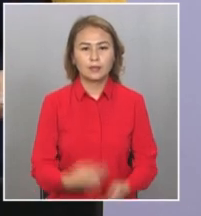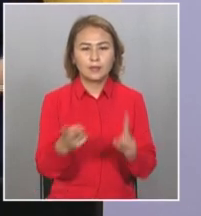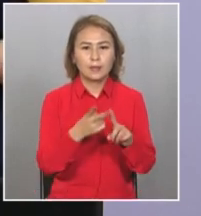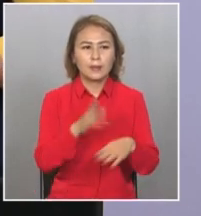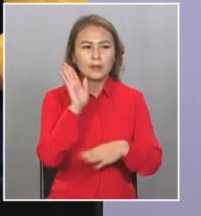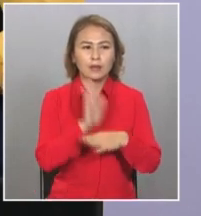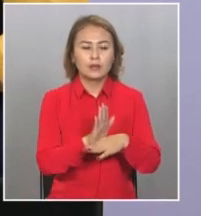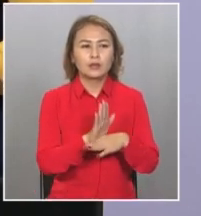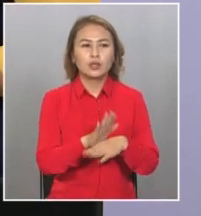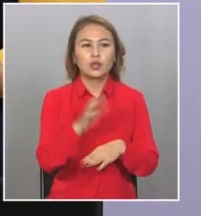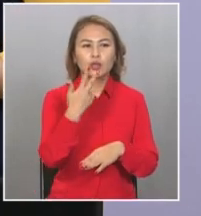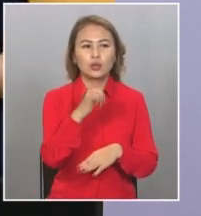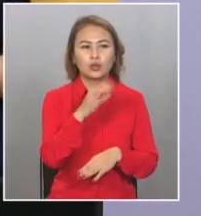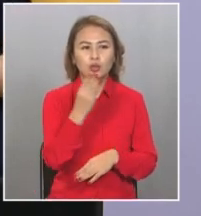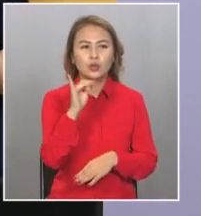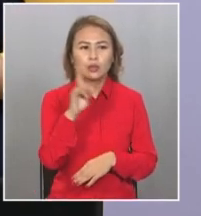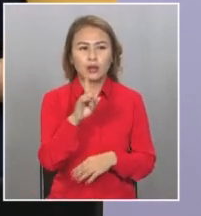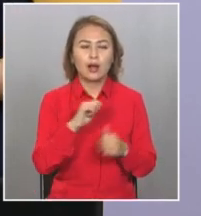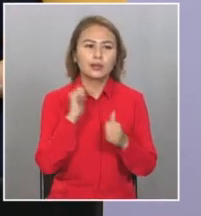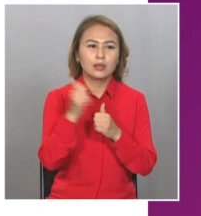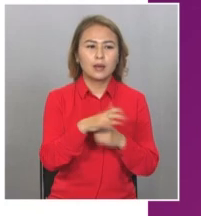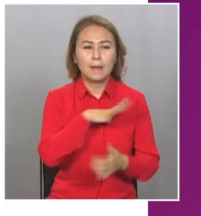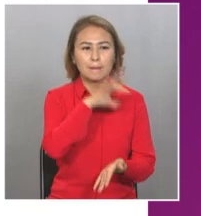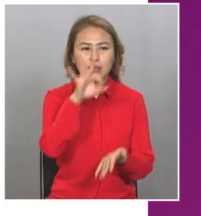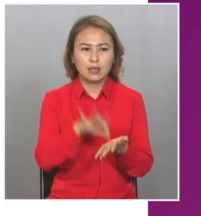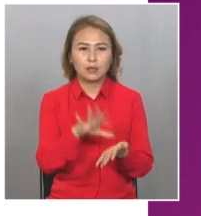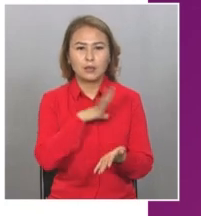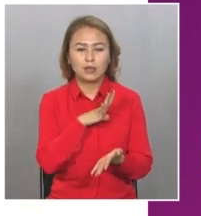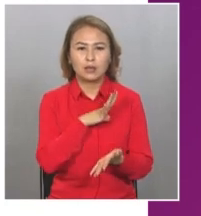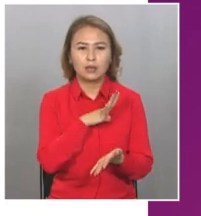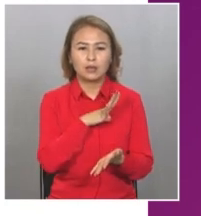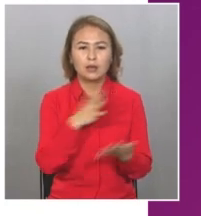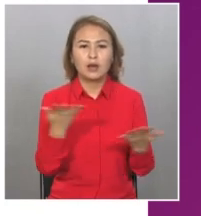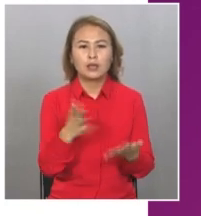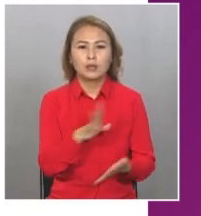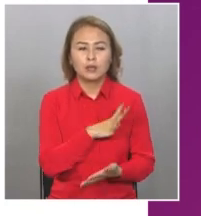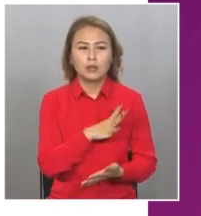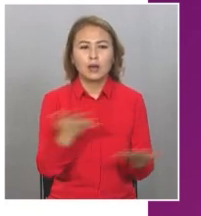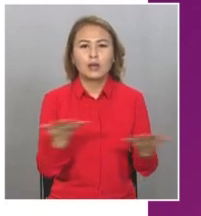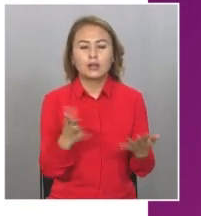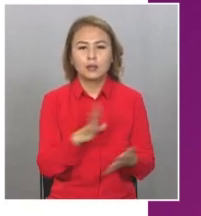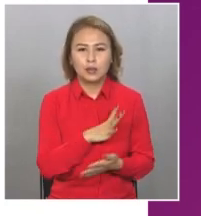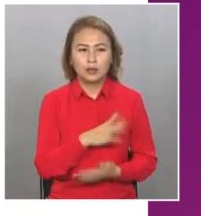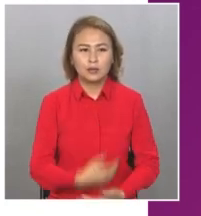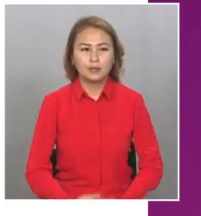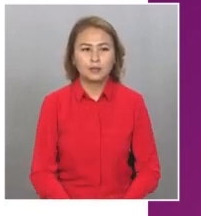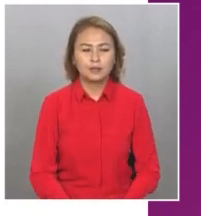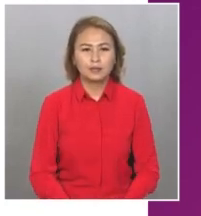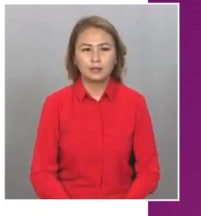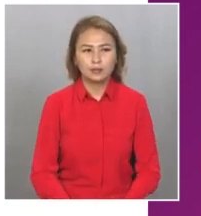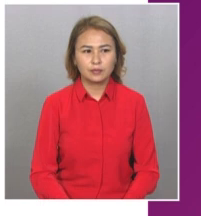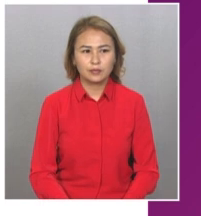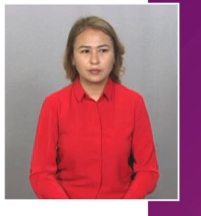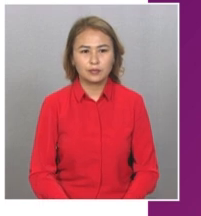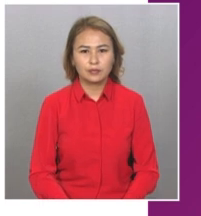Екінші тапсырмамызда 300-діктер алдарына қойған мақсат қандай болды? Қандай мақсат қойды? Соны